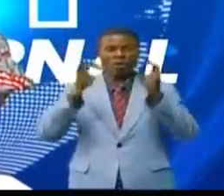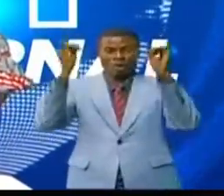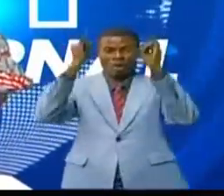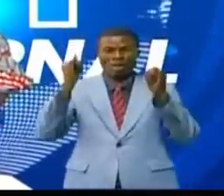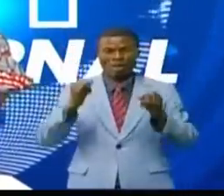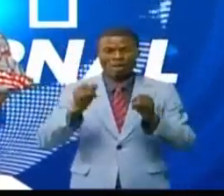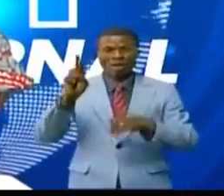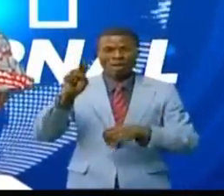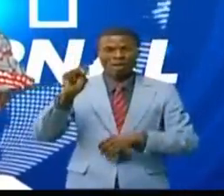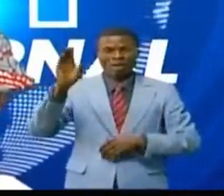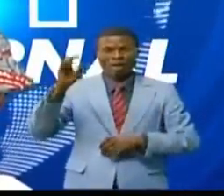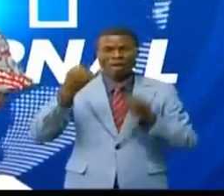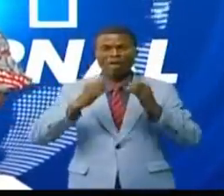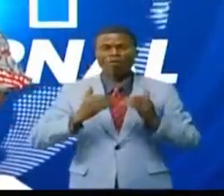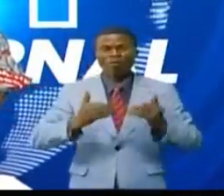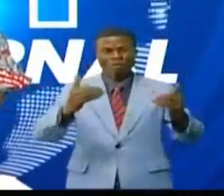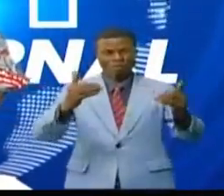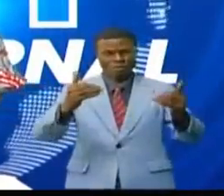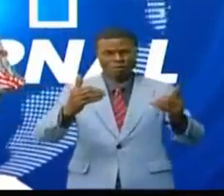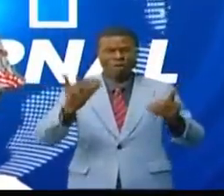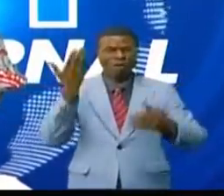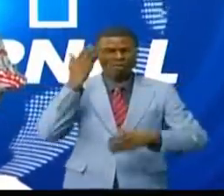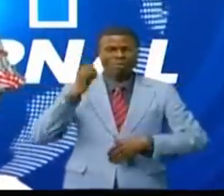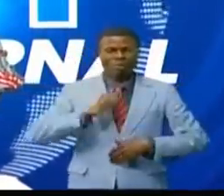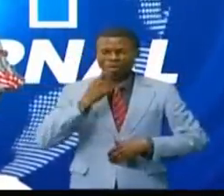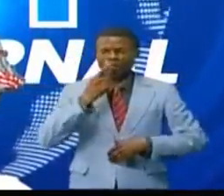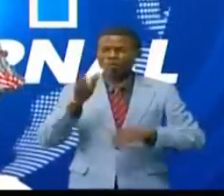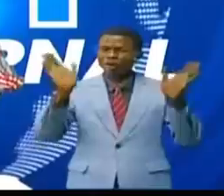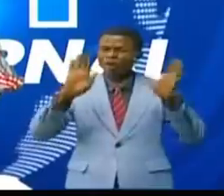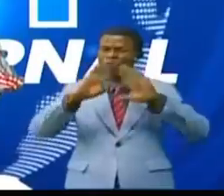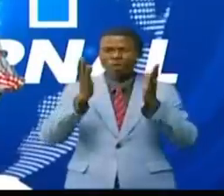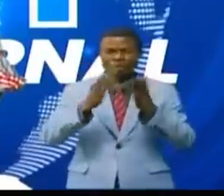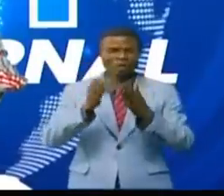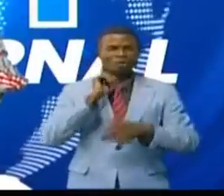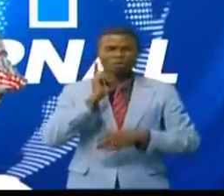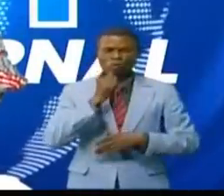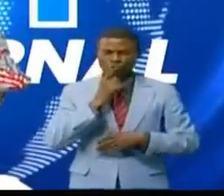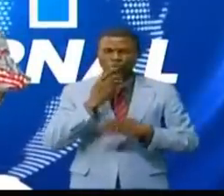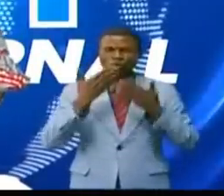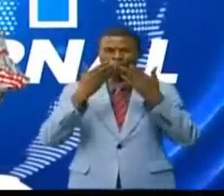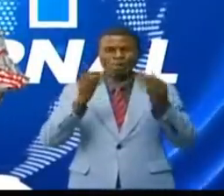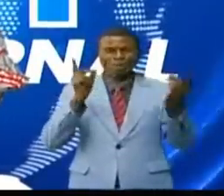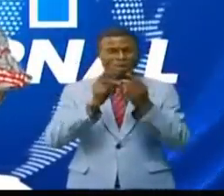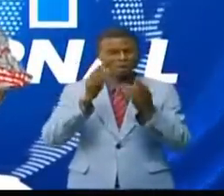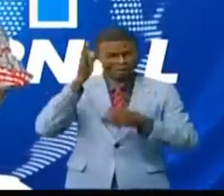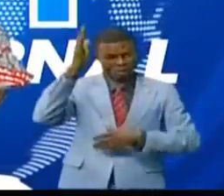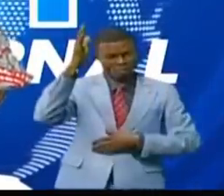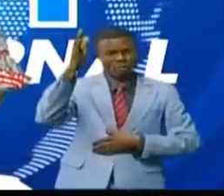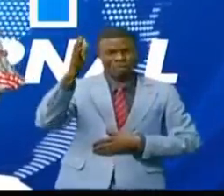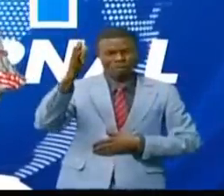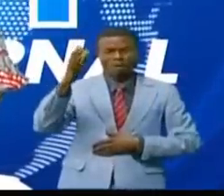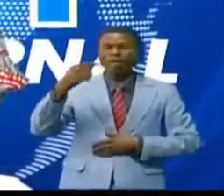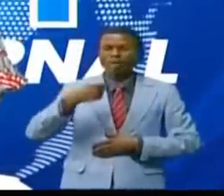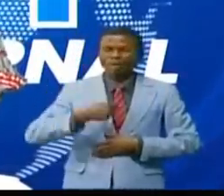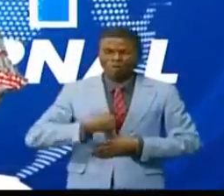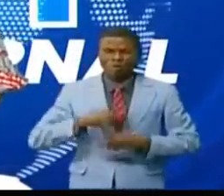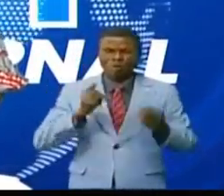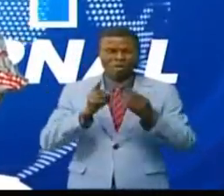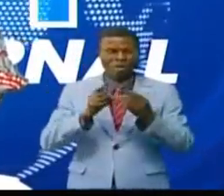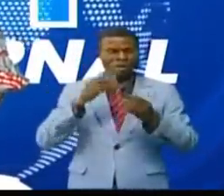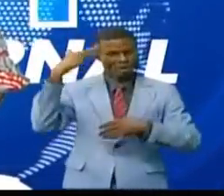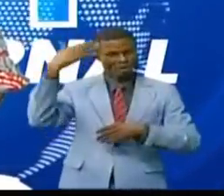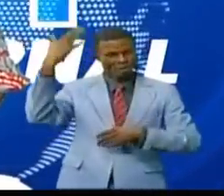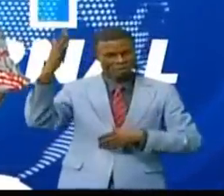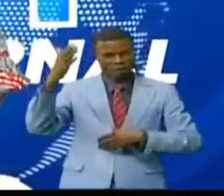sur la RTNC, l'actualité continue sur nos antennes. Retrouvez à 23h, Serge Merlin Mata. Moi, je vous retrouve